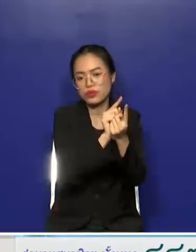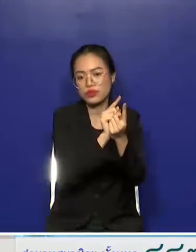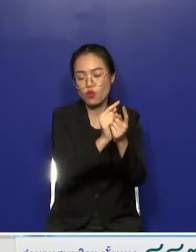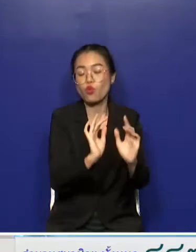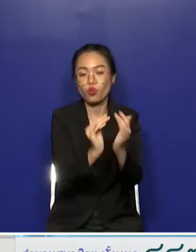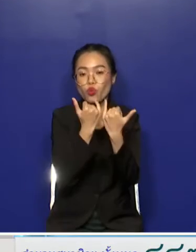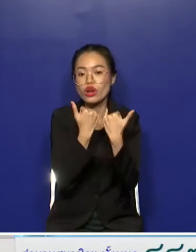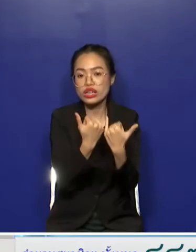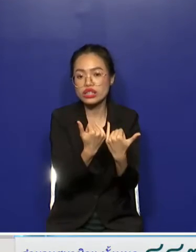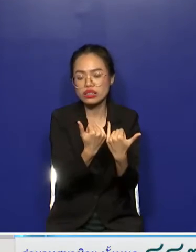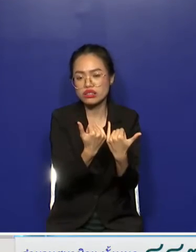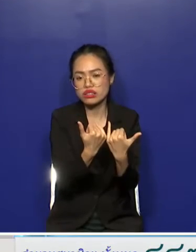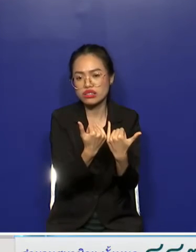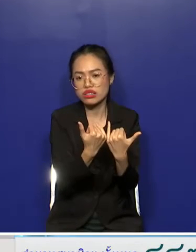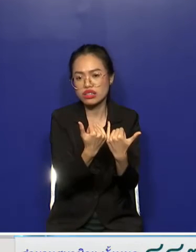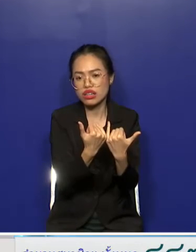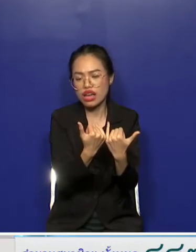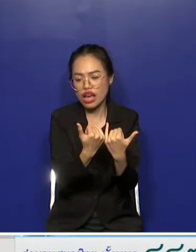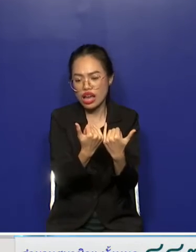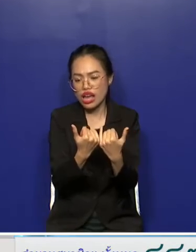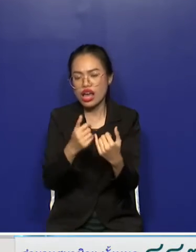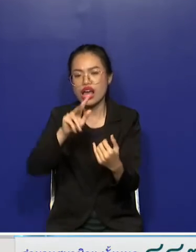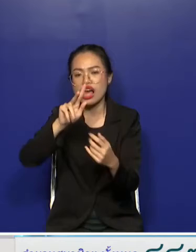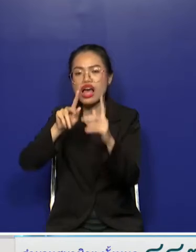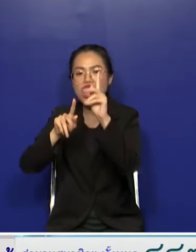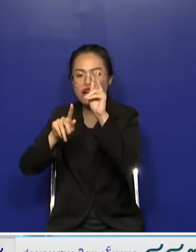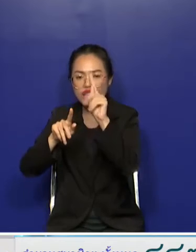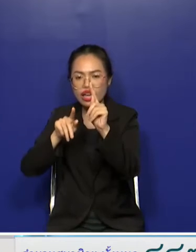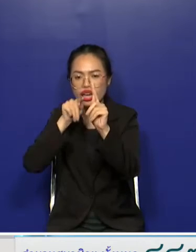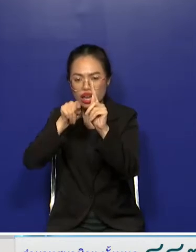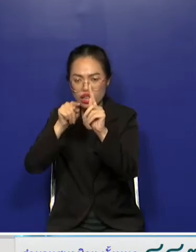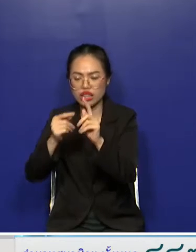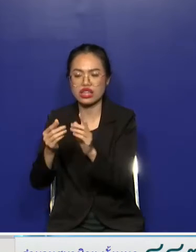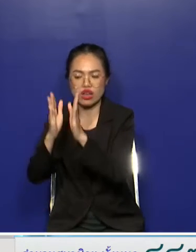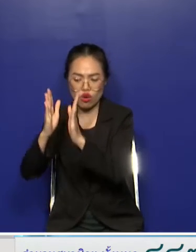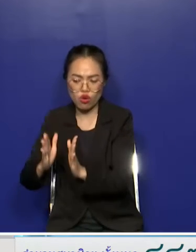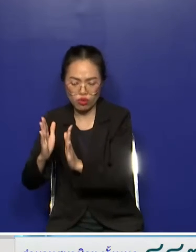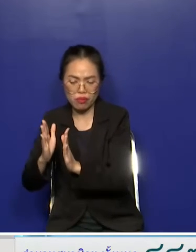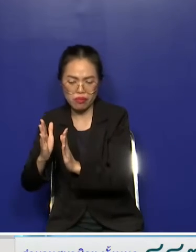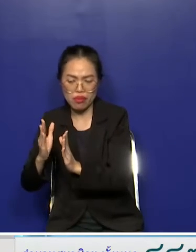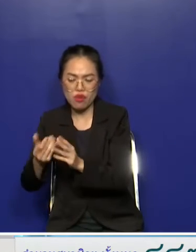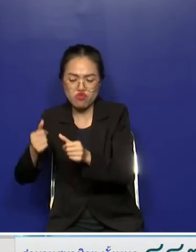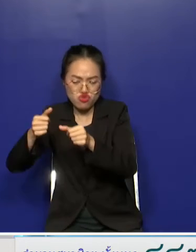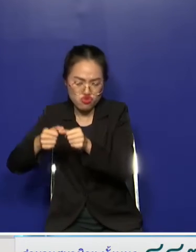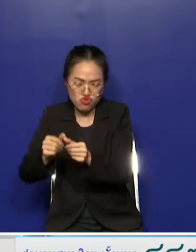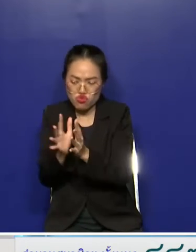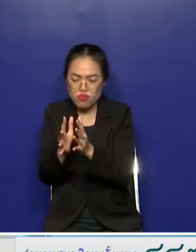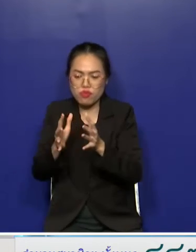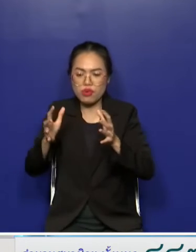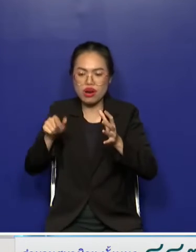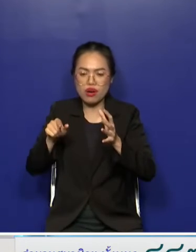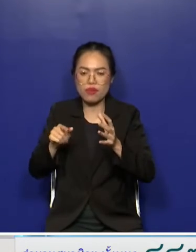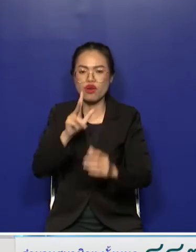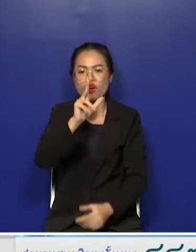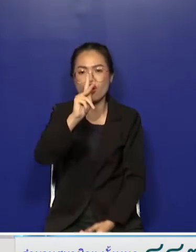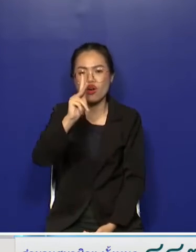วันนี้เราเยราว่าในบางเขตเลือกตั้งมีการเพิมคงประชากร เยắcมากครัก็ตอวิครอ